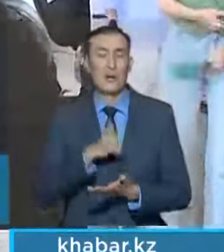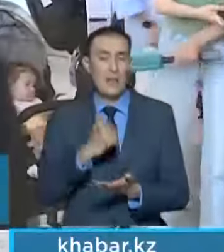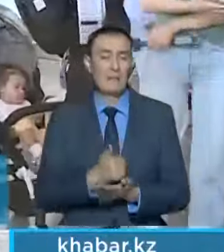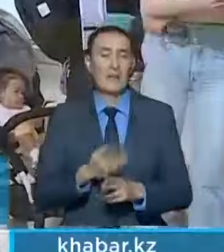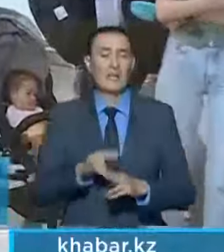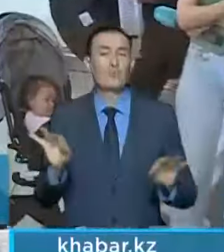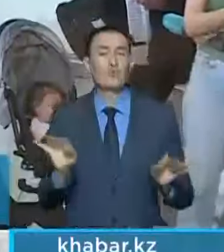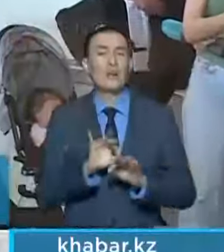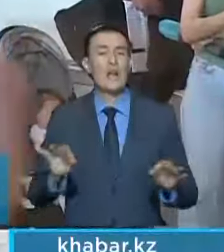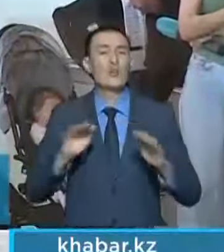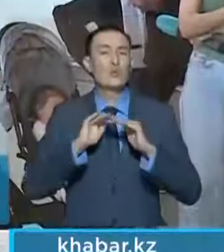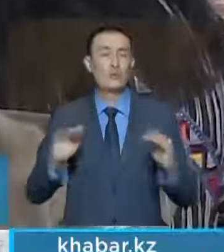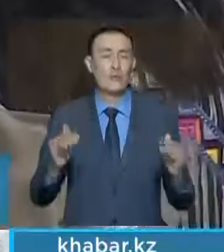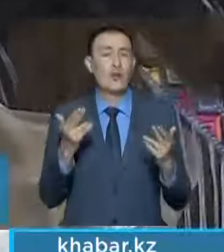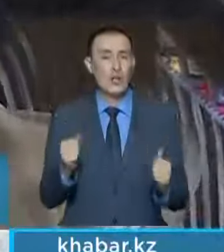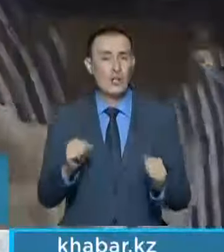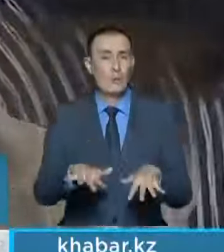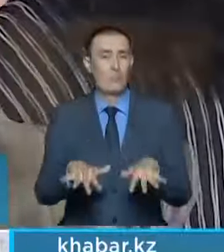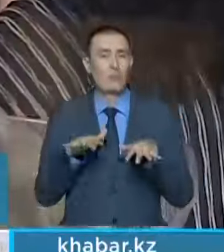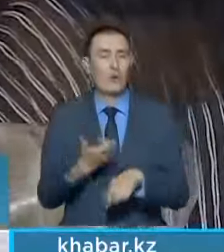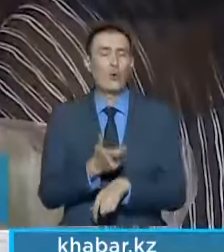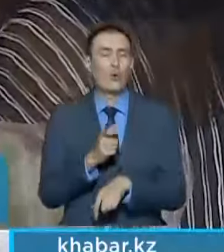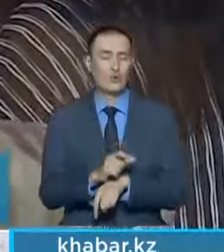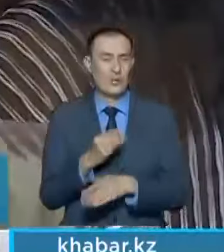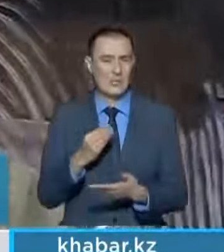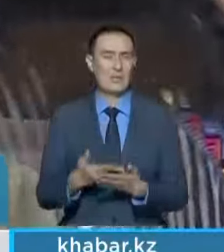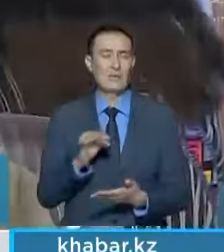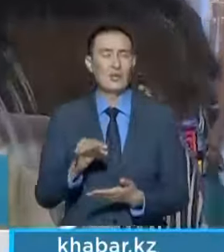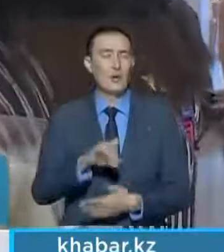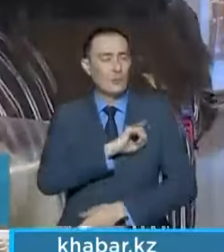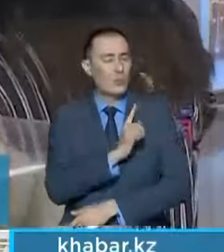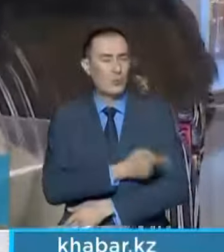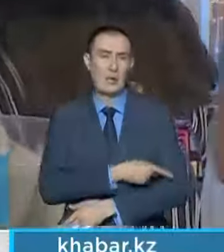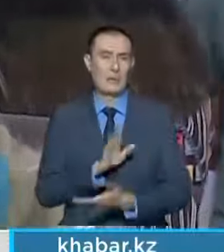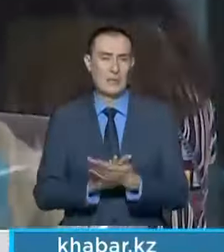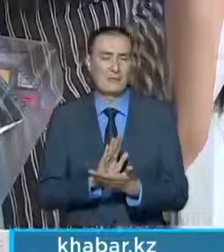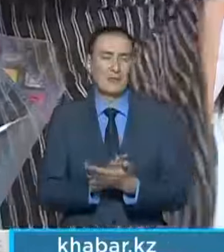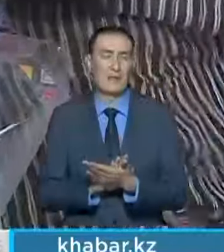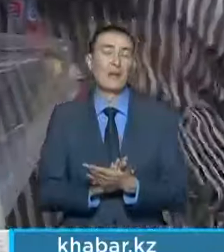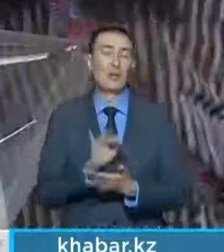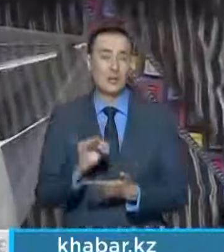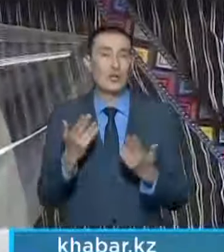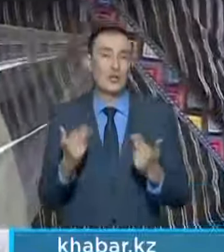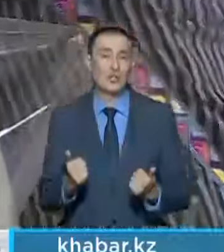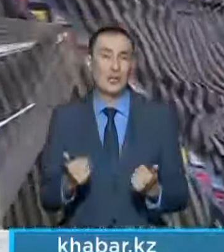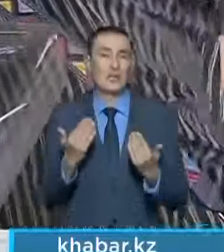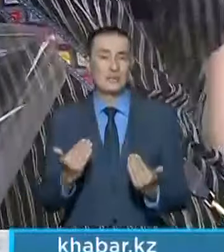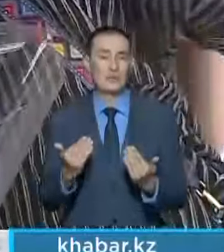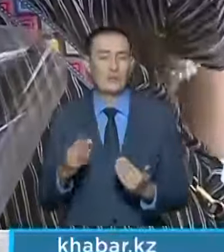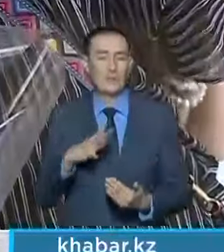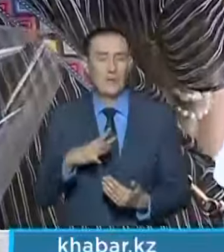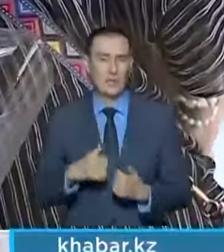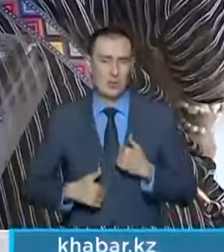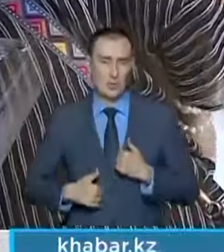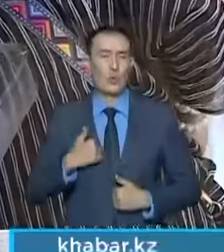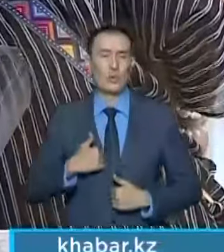– музыкальный уровень. Конечно, публика очень высоко оценивала и бурно-бурно его принимала. И действительно, сегодня